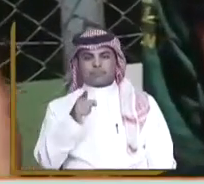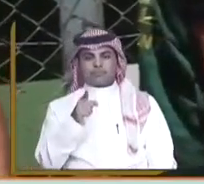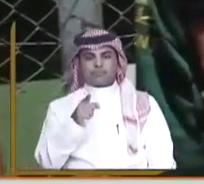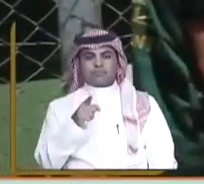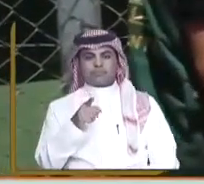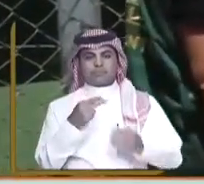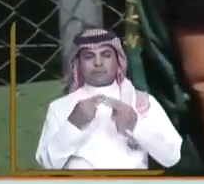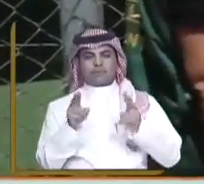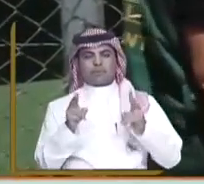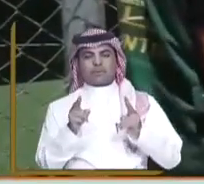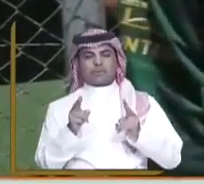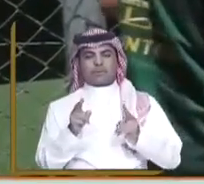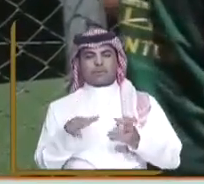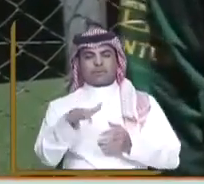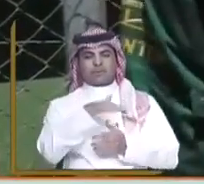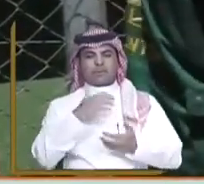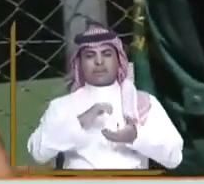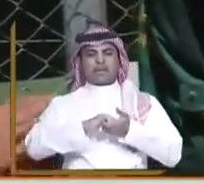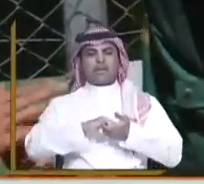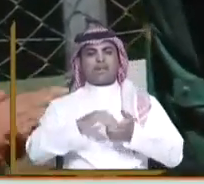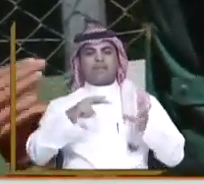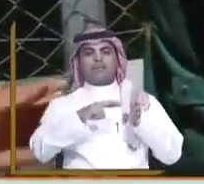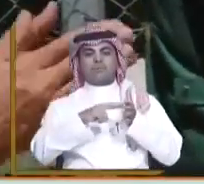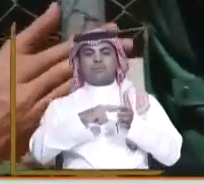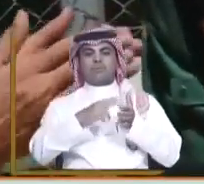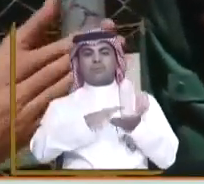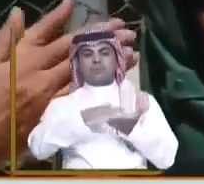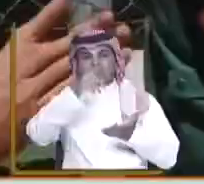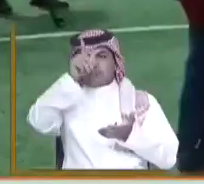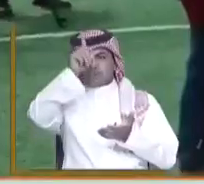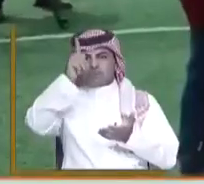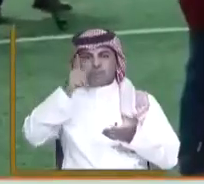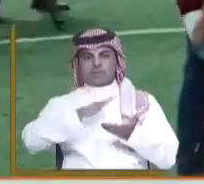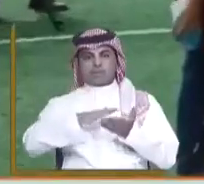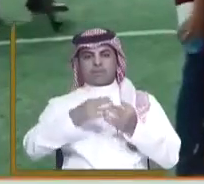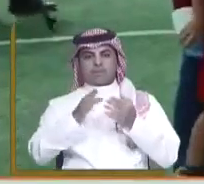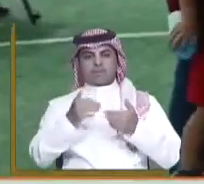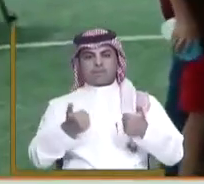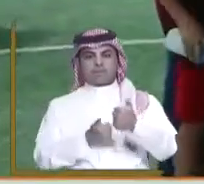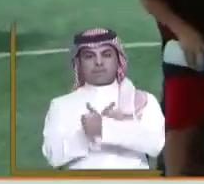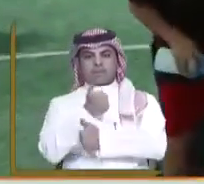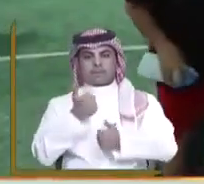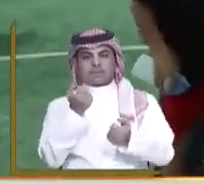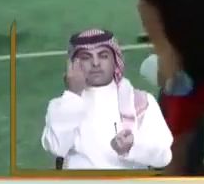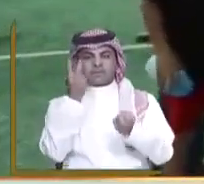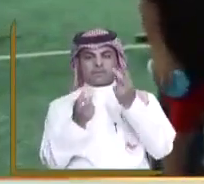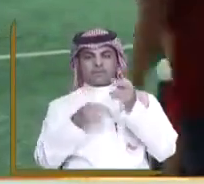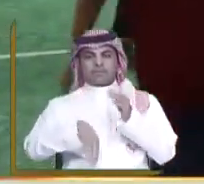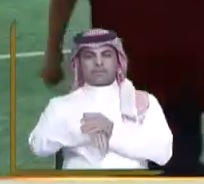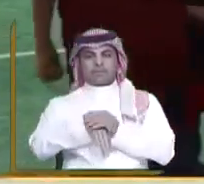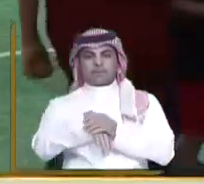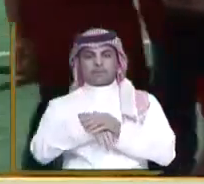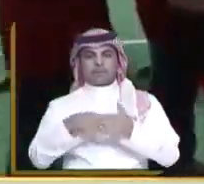هنا في مخيم الزعتري للاجئين السوريين في الاردن اكاديميه سعوديه للبحث واكتشاف المواهب